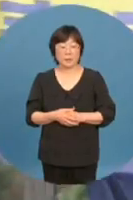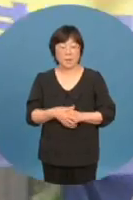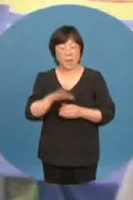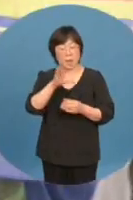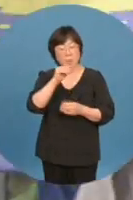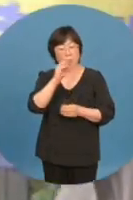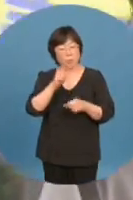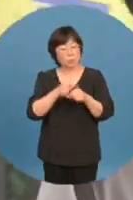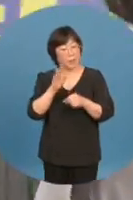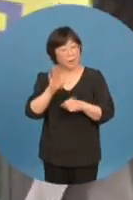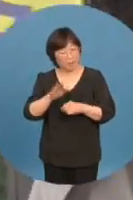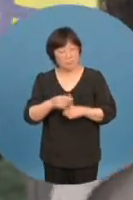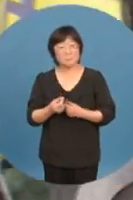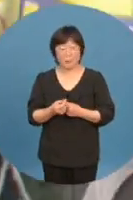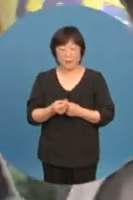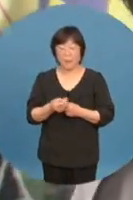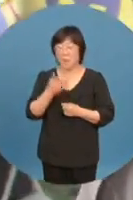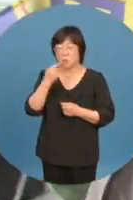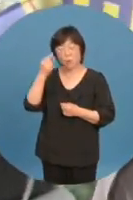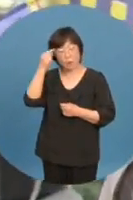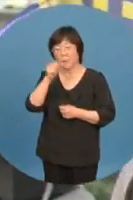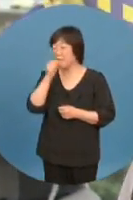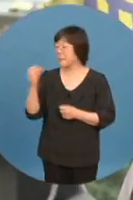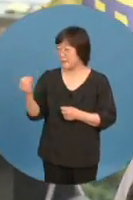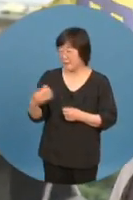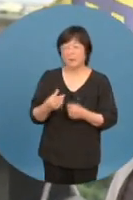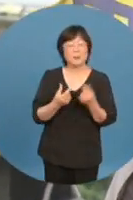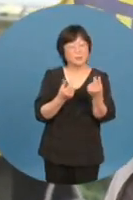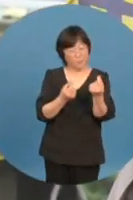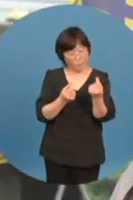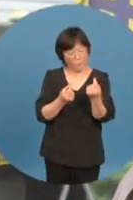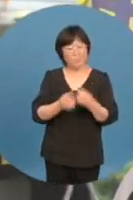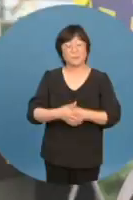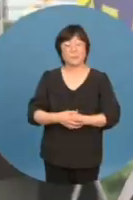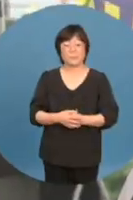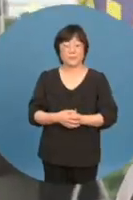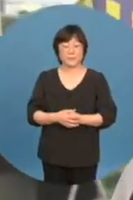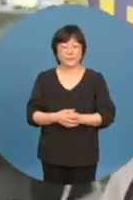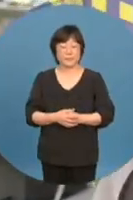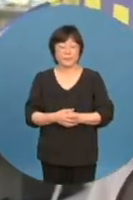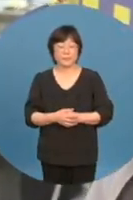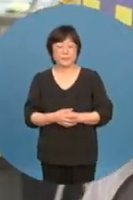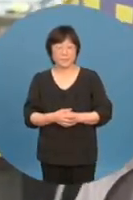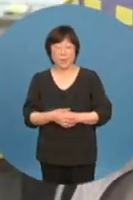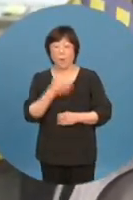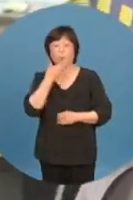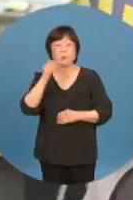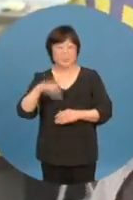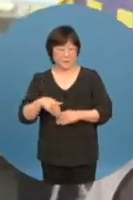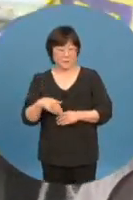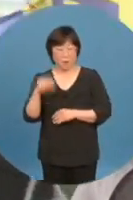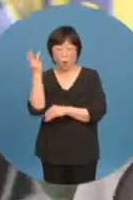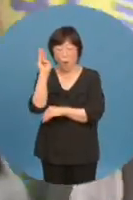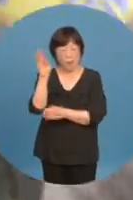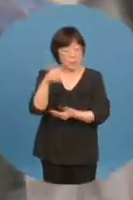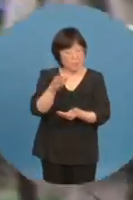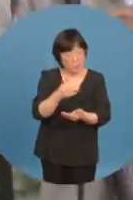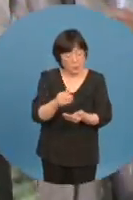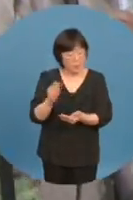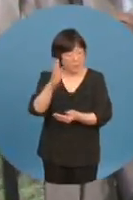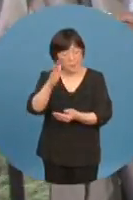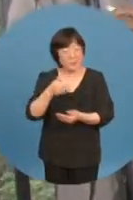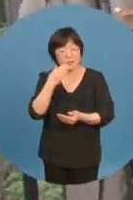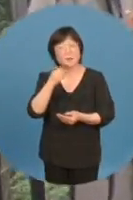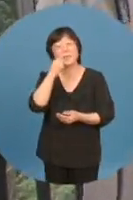弾力性があるっていうか ね、 なんか 食感がいいですね、 うん、食感がいいわ、 うん、しゃぶしゃぶでなかなか食